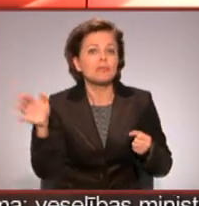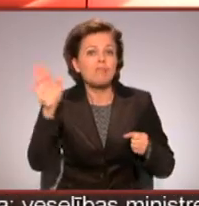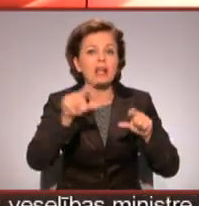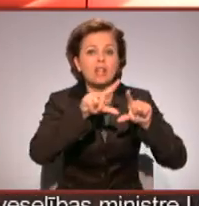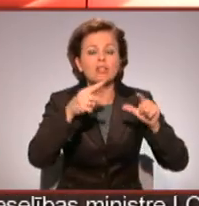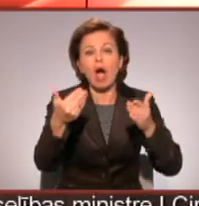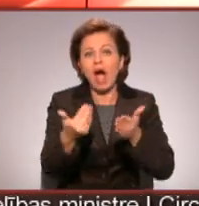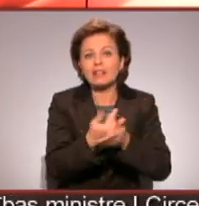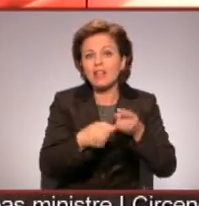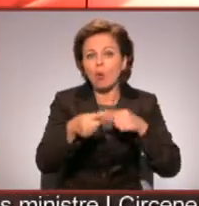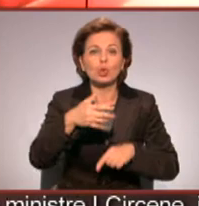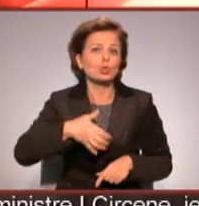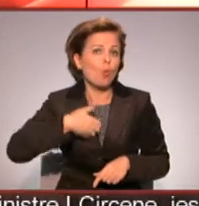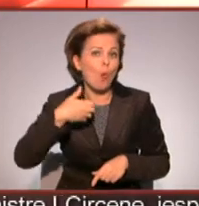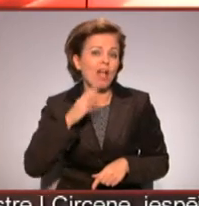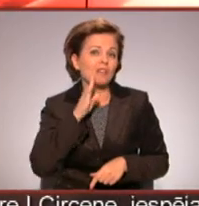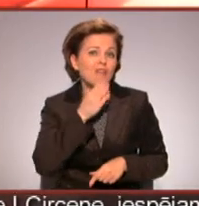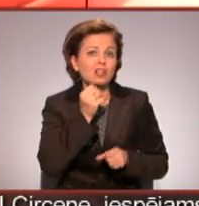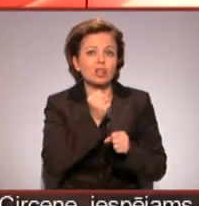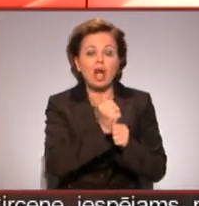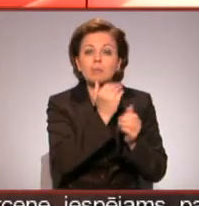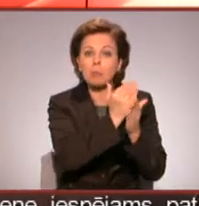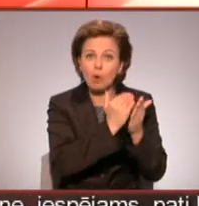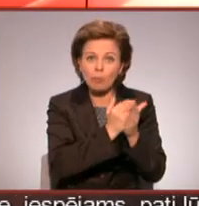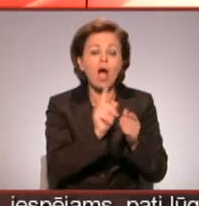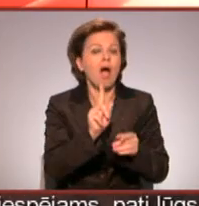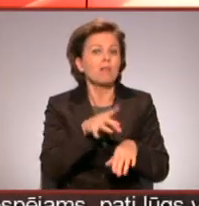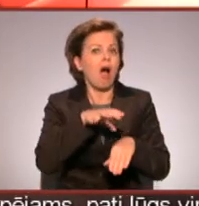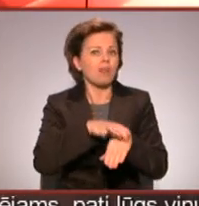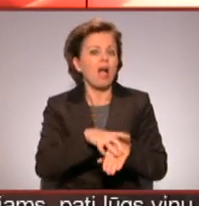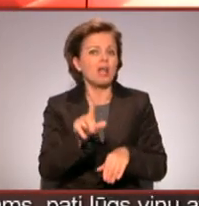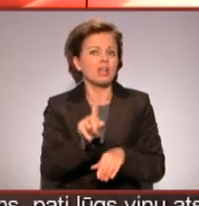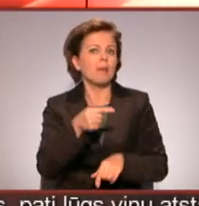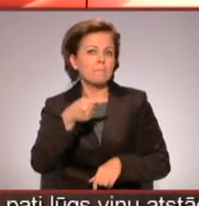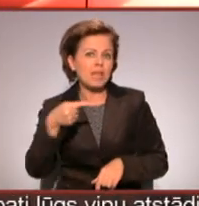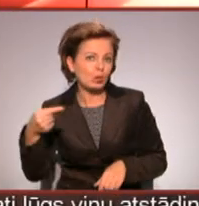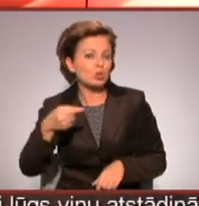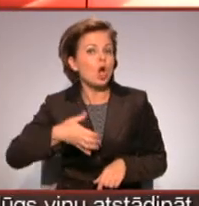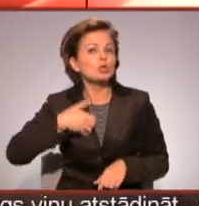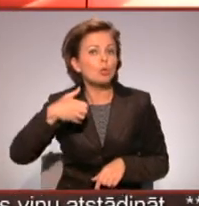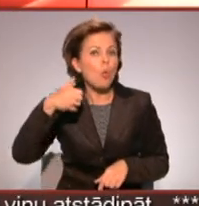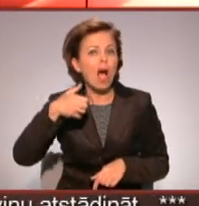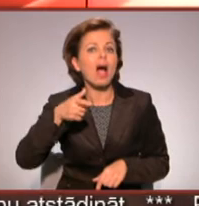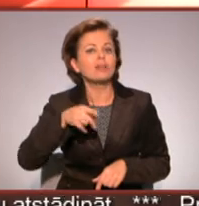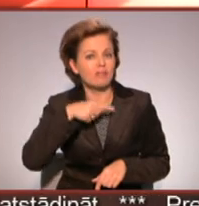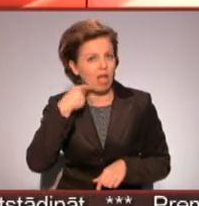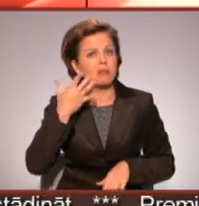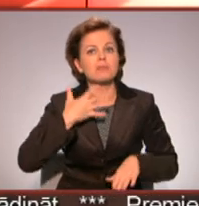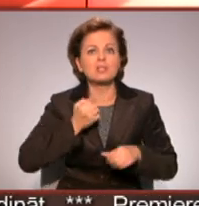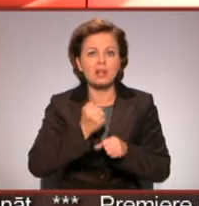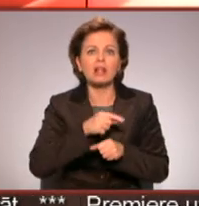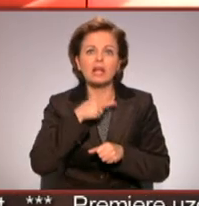atjaunojusi skolēnu vasaras darba programmu, tomēr atklājas arī mīnusi. Piemēram, skolēnu vēlme strādāt ir krietni lielāka nekā darba